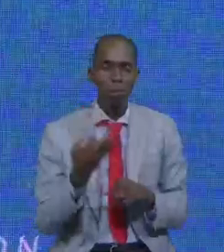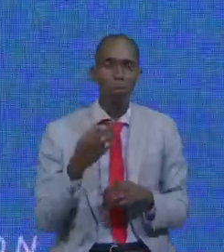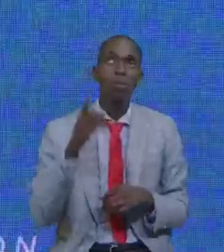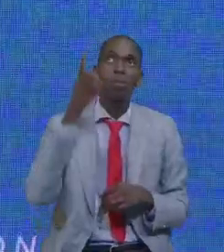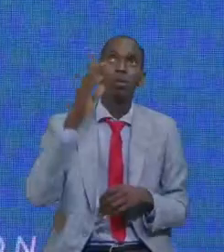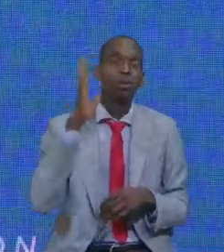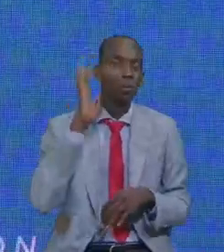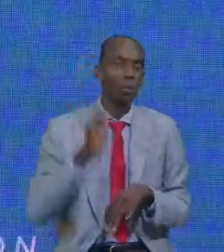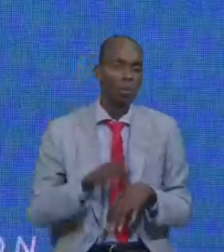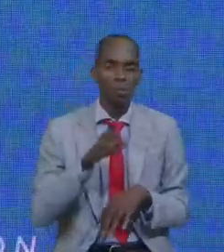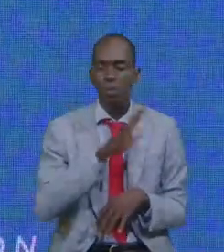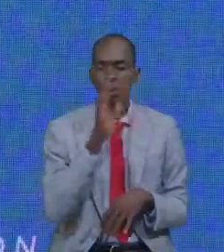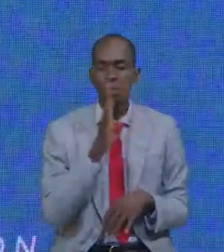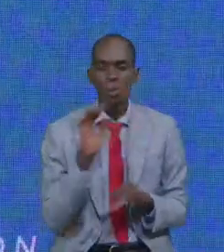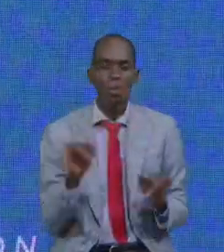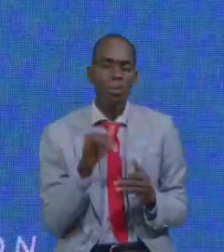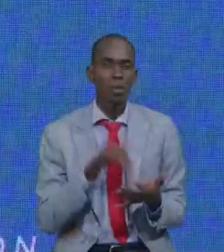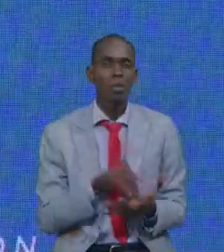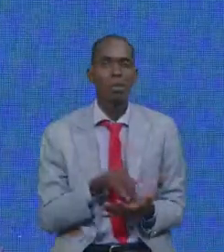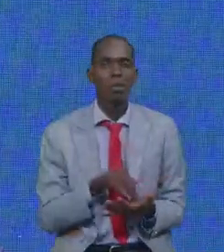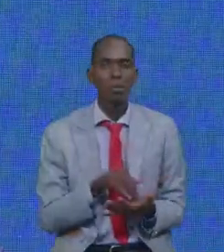Tu ne seras plus jamais le même.